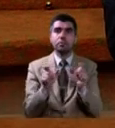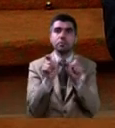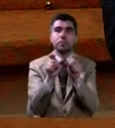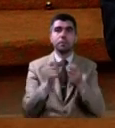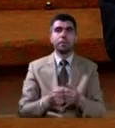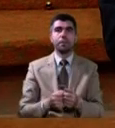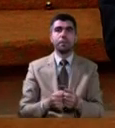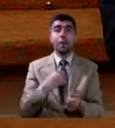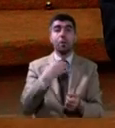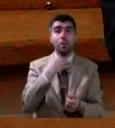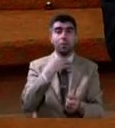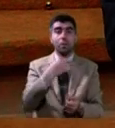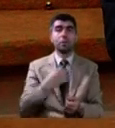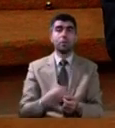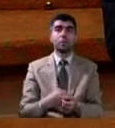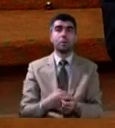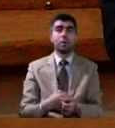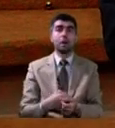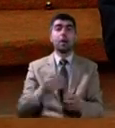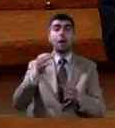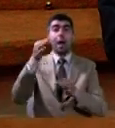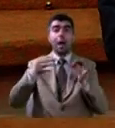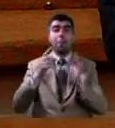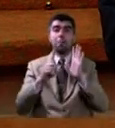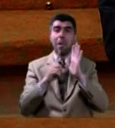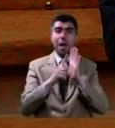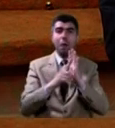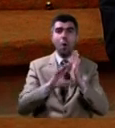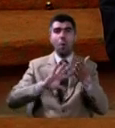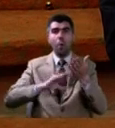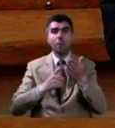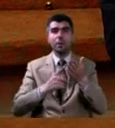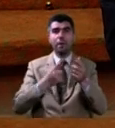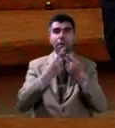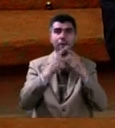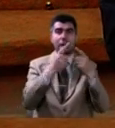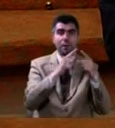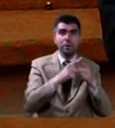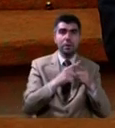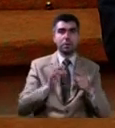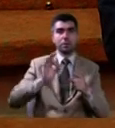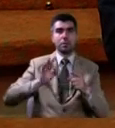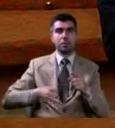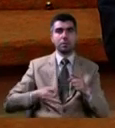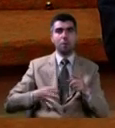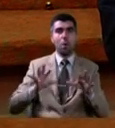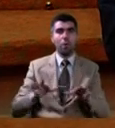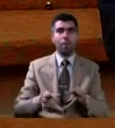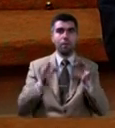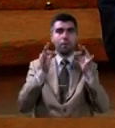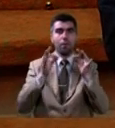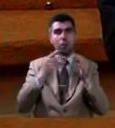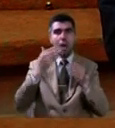في هذا الصدد إصلاح منظومة العدالة اهتمت بهذا الموضوع، وبالتالي كما